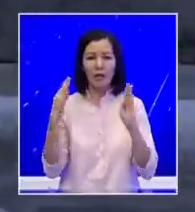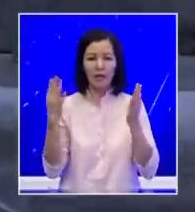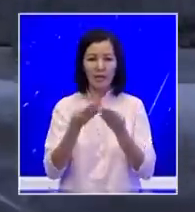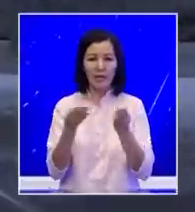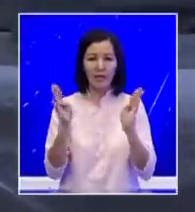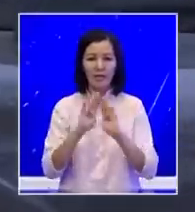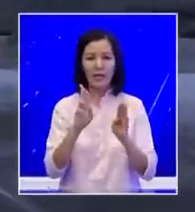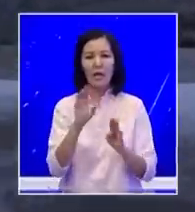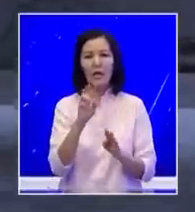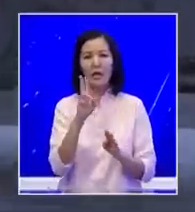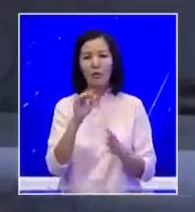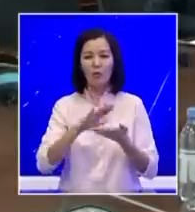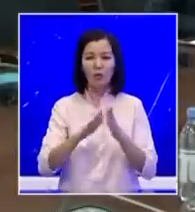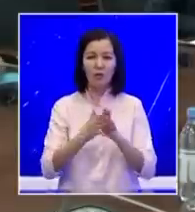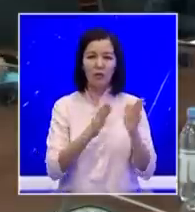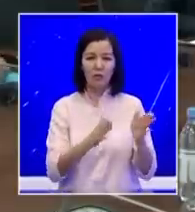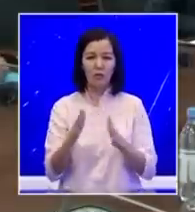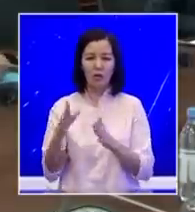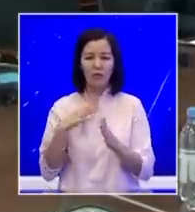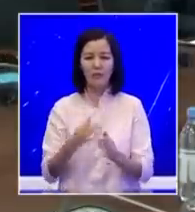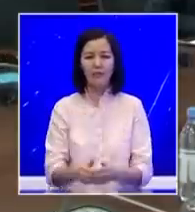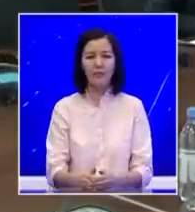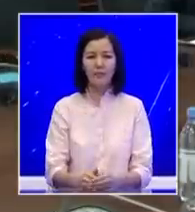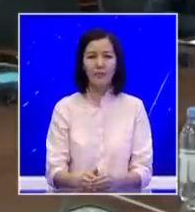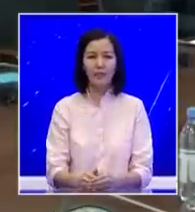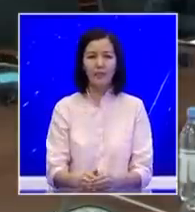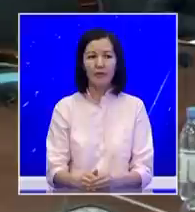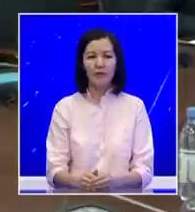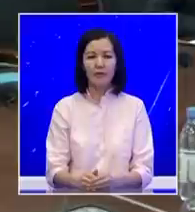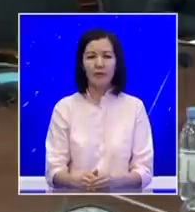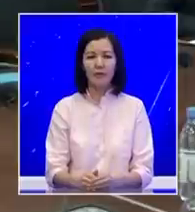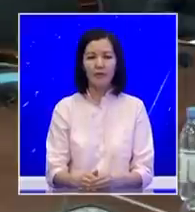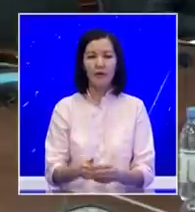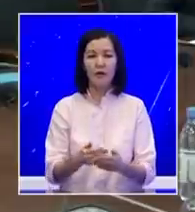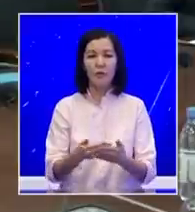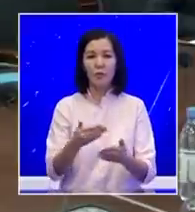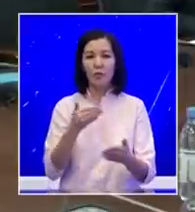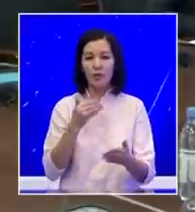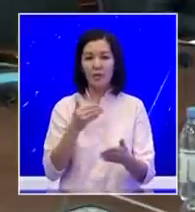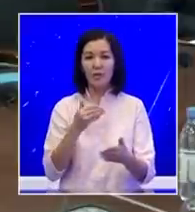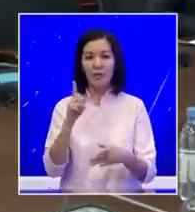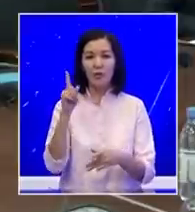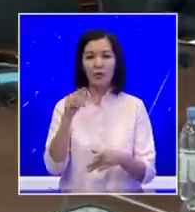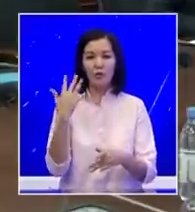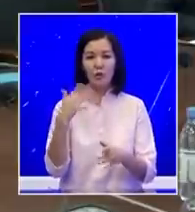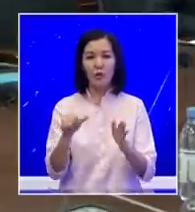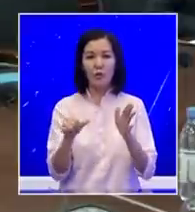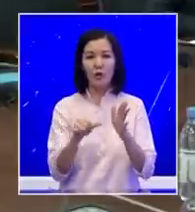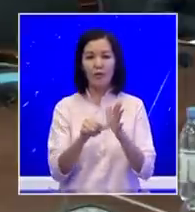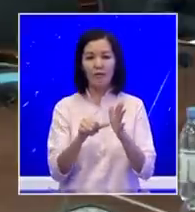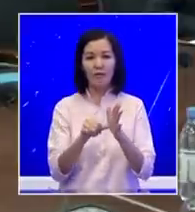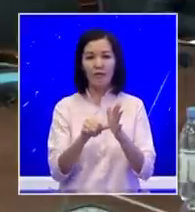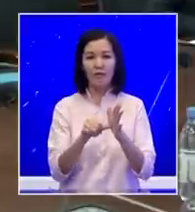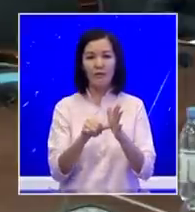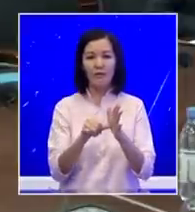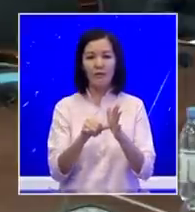Кербұлақта жағдай тұрақты. Өткендегі мәселелерден кейін тұрышпыз. Барлық 156 контактный